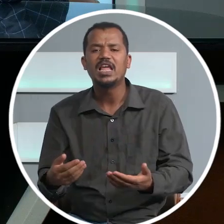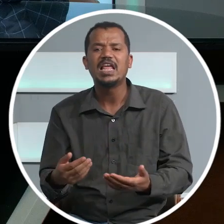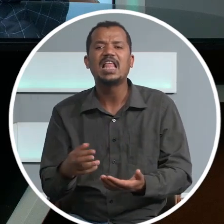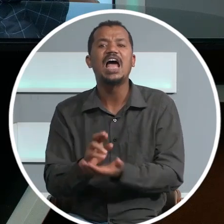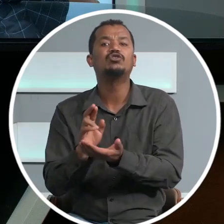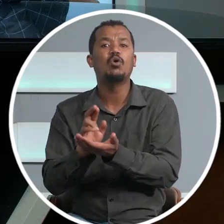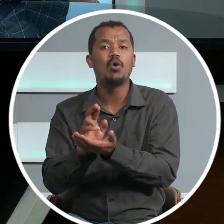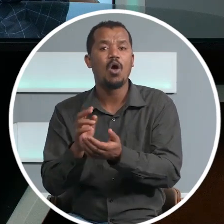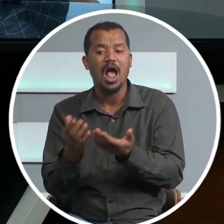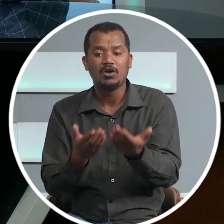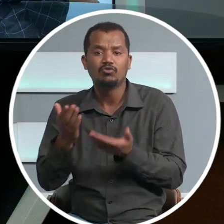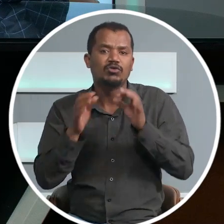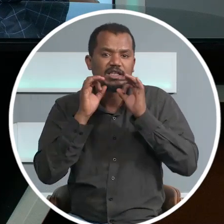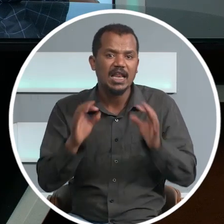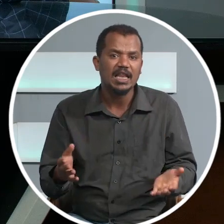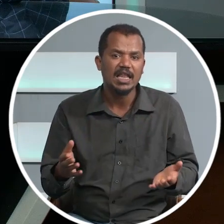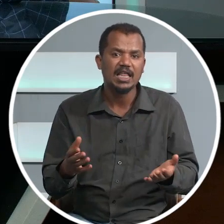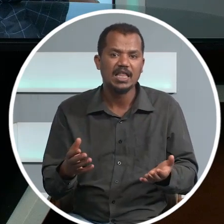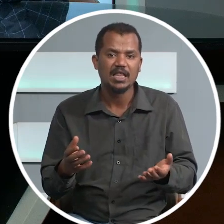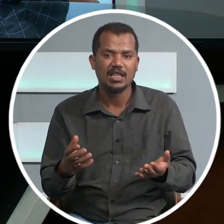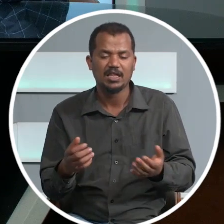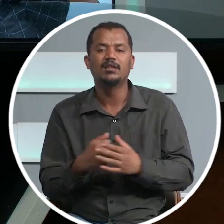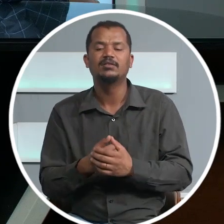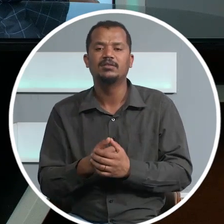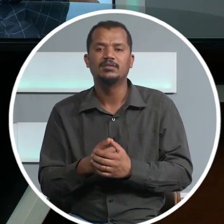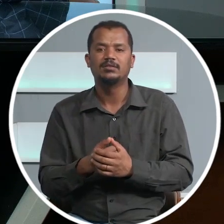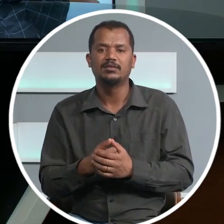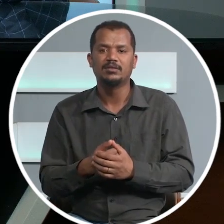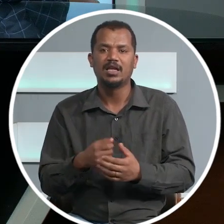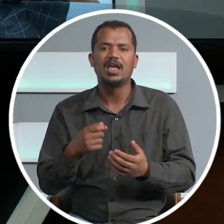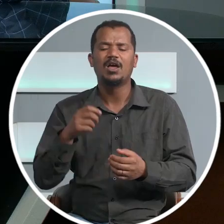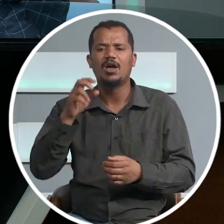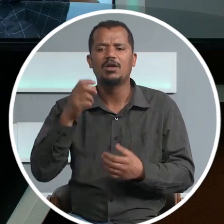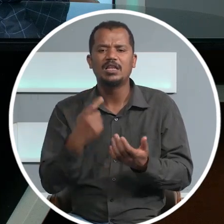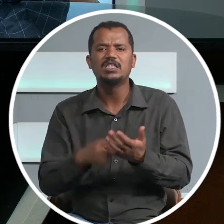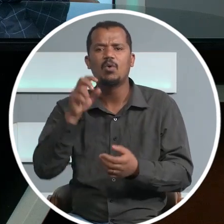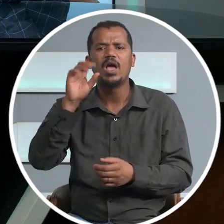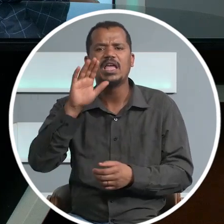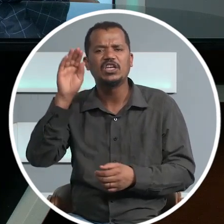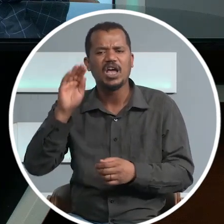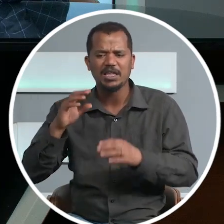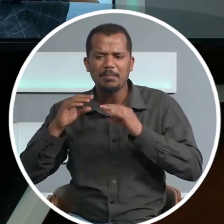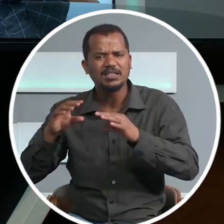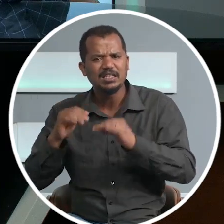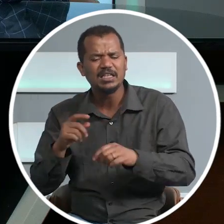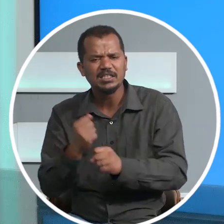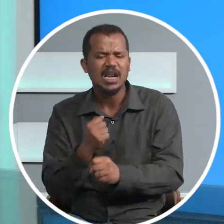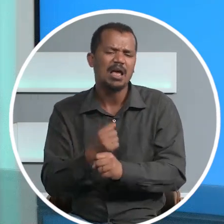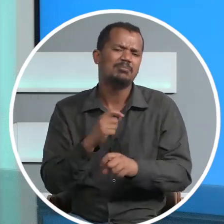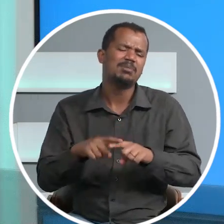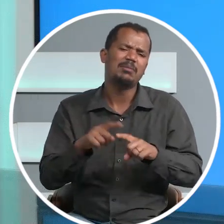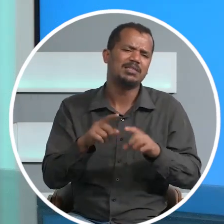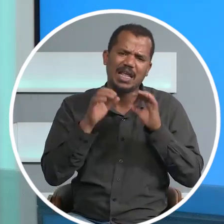የተሃድሶ አገልግሎት እንዳሌለ ባህላዊ የተሃድሶ ፊዚዮቴራፒ እኮ አለን አይደል? ጌሻዎቻችን አሉ። እነዛን የማሰልጠን የማስተማር ስራ እንትን